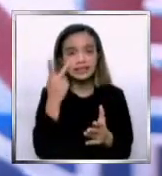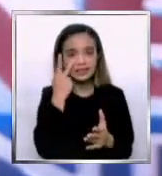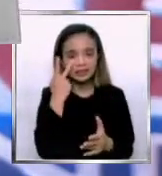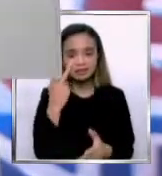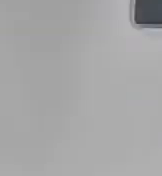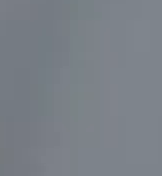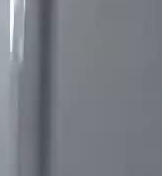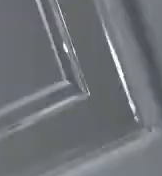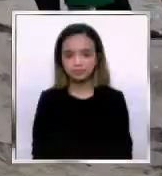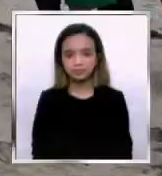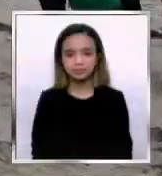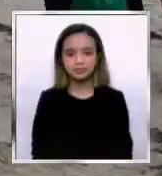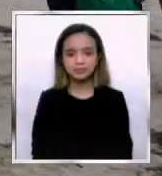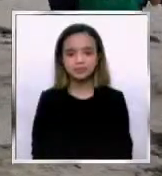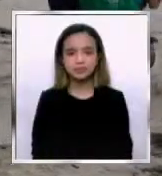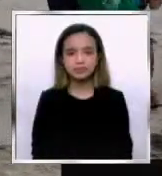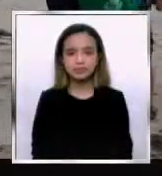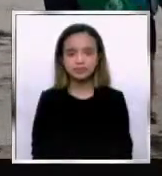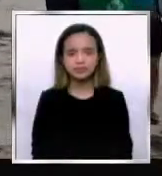Reyes.